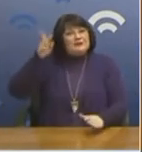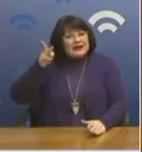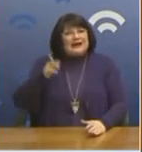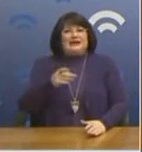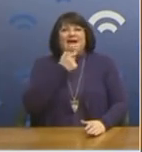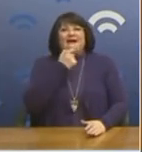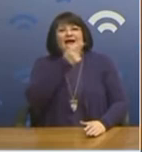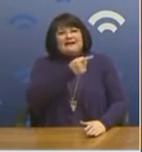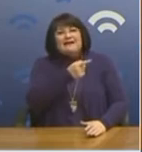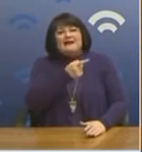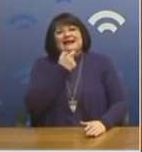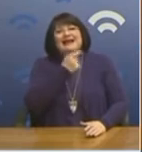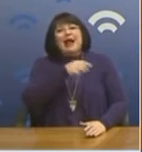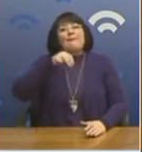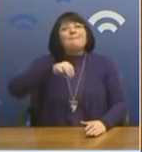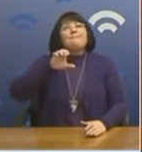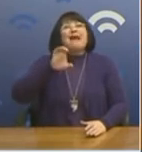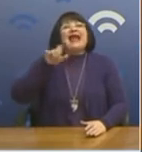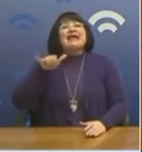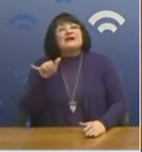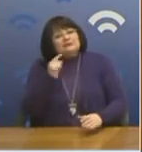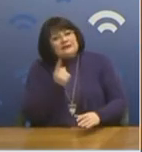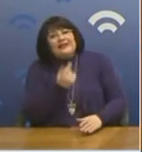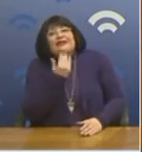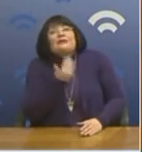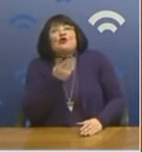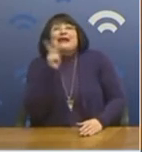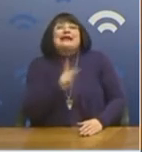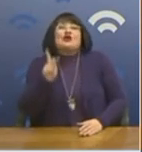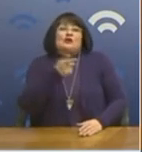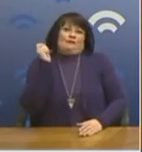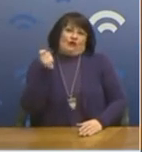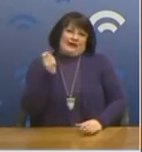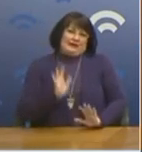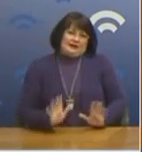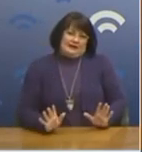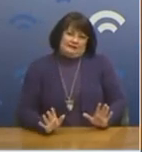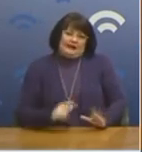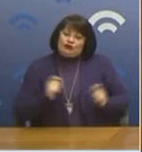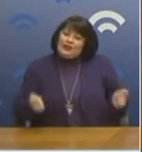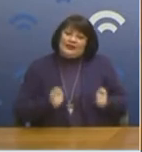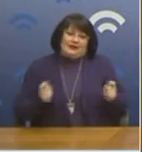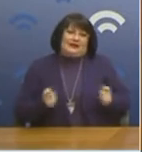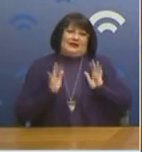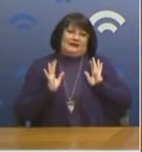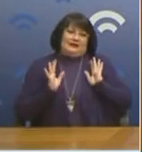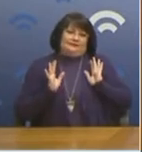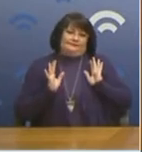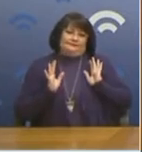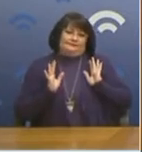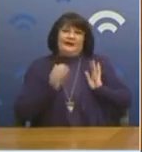και του κυρίου Μητσοτάκη δεν μπορεί να είναι ηγεμονική με οικονομικούς, κοινωνικούς, όρους. Δεν μπορεί